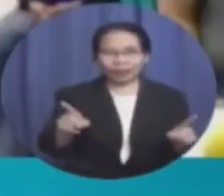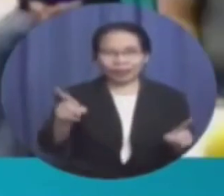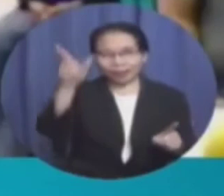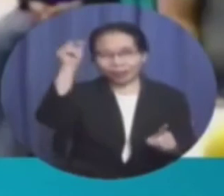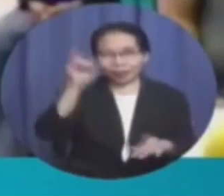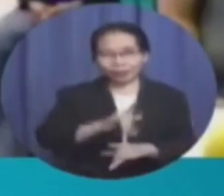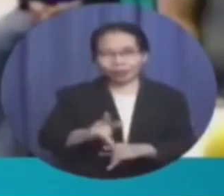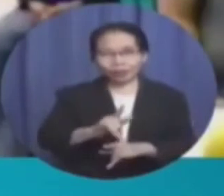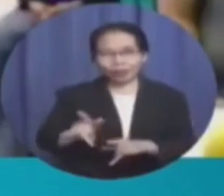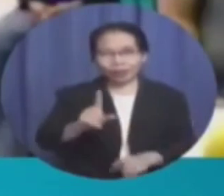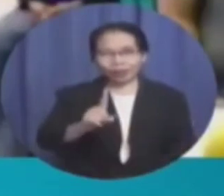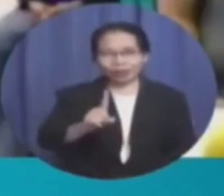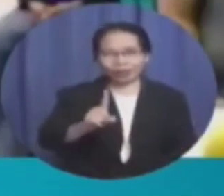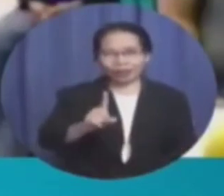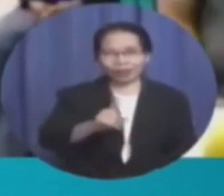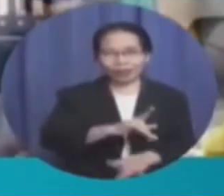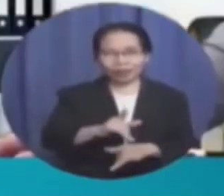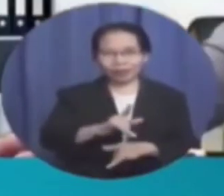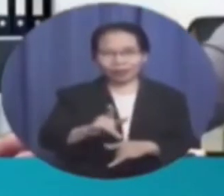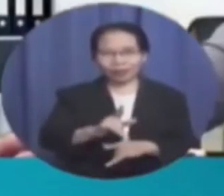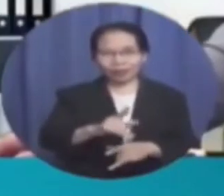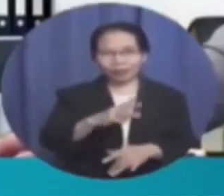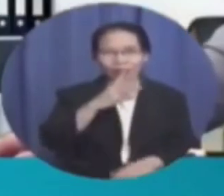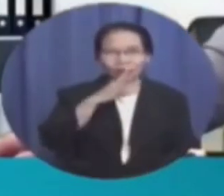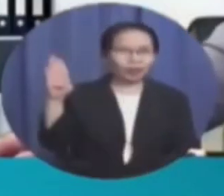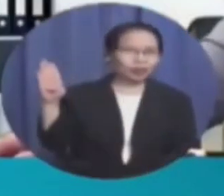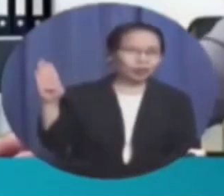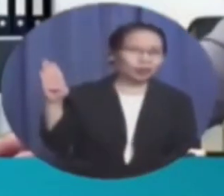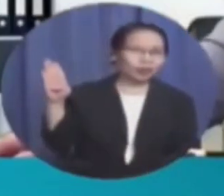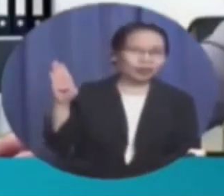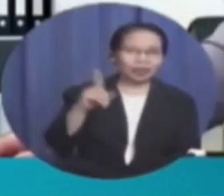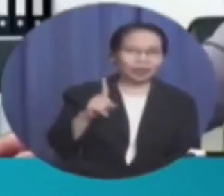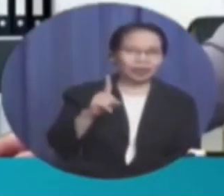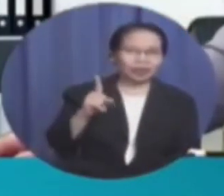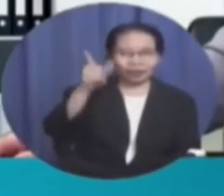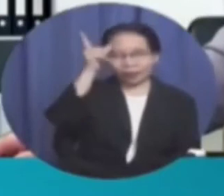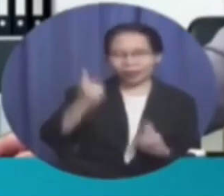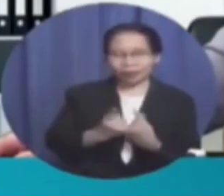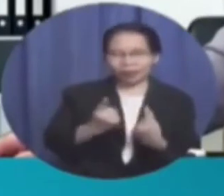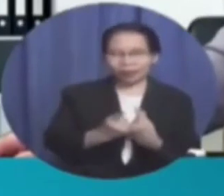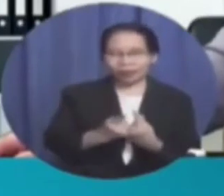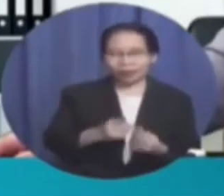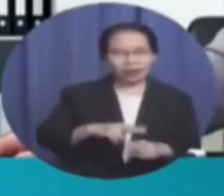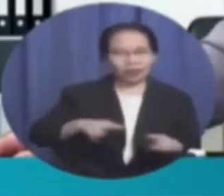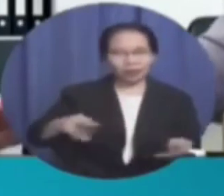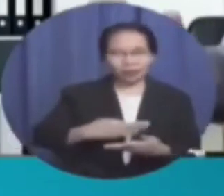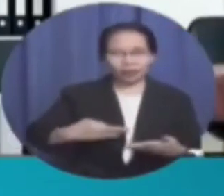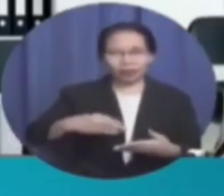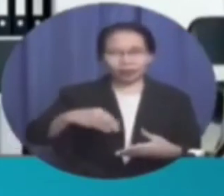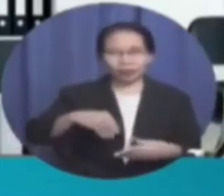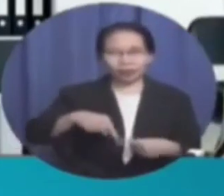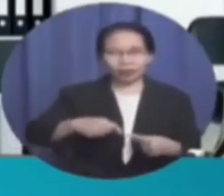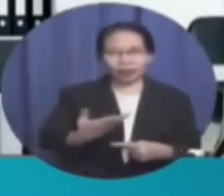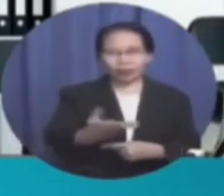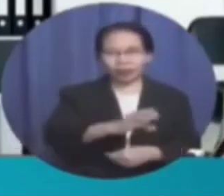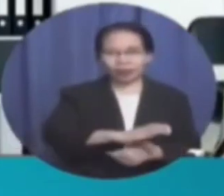yung pang-uusig, isa yun, o yung pagmumusong, isa yun sa kasalanang walang patawad eh. Pag nasa